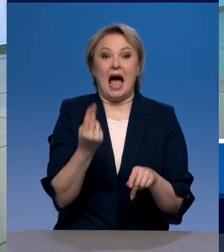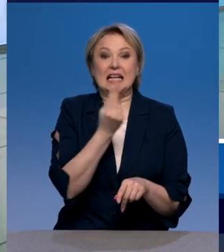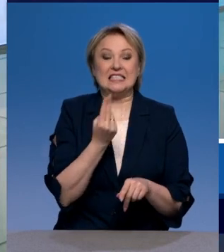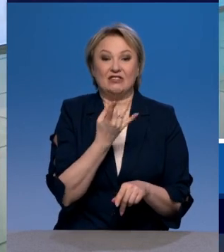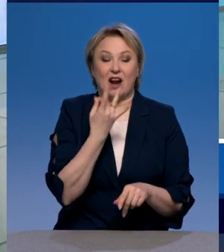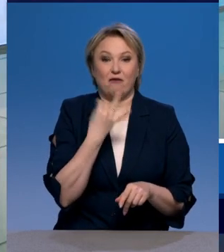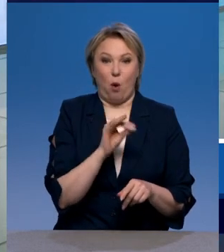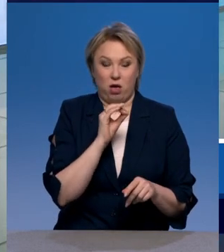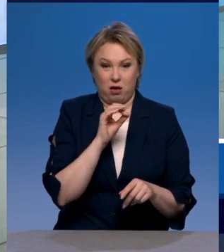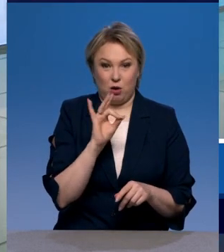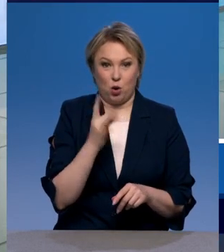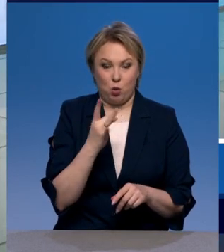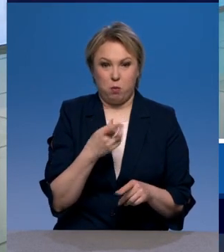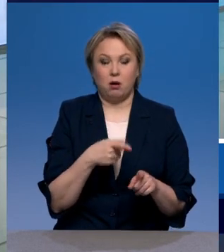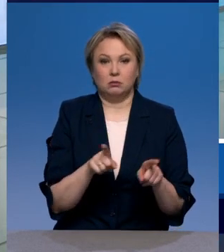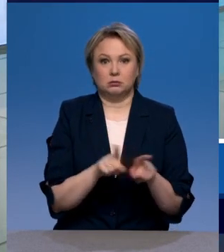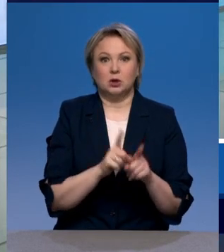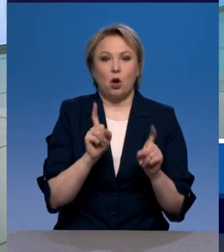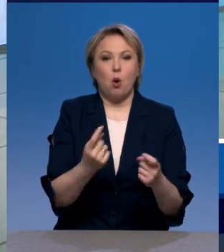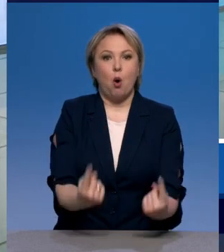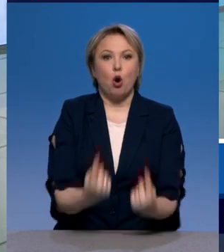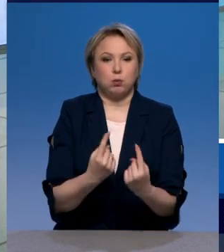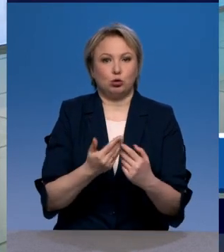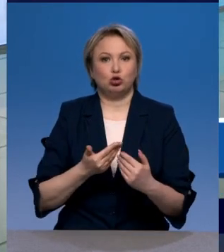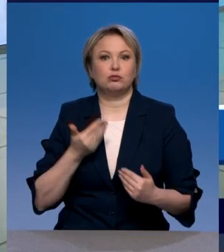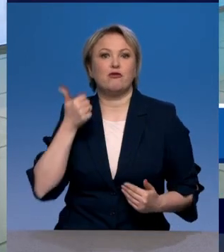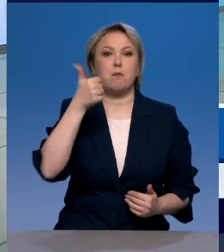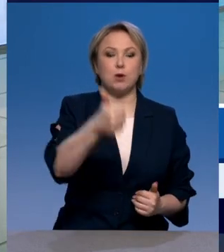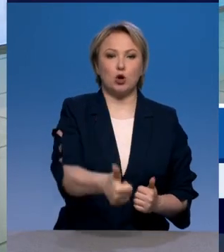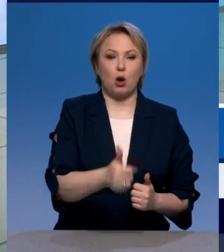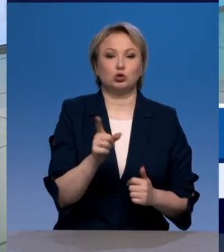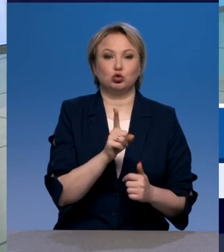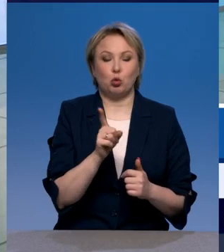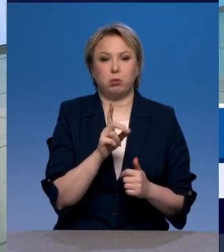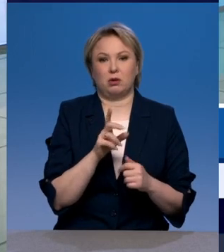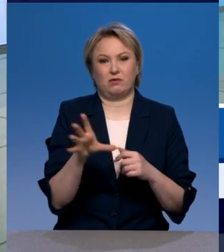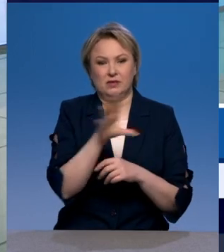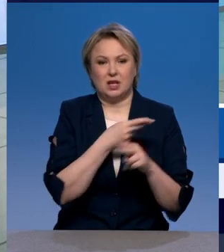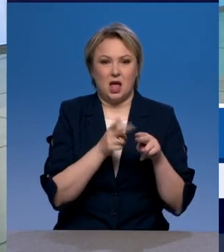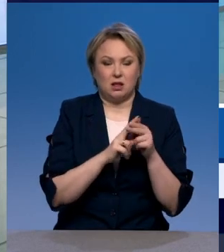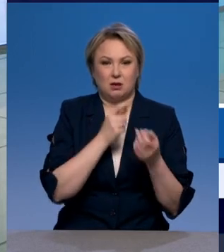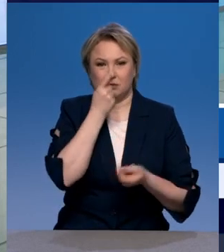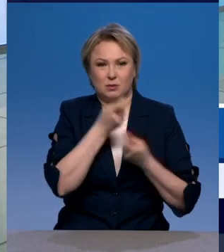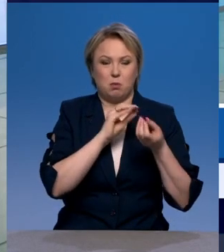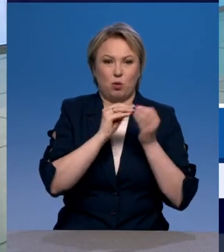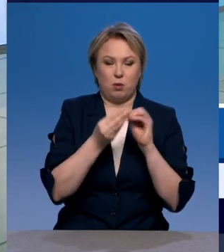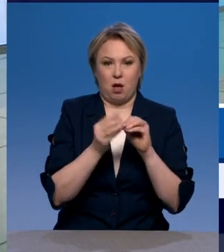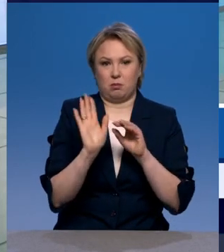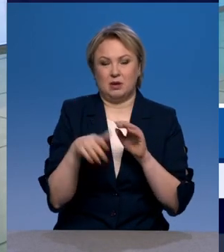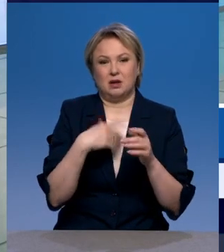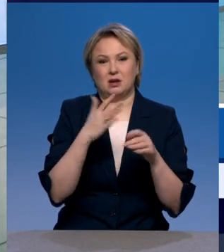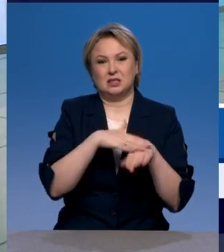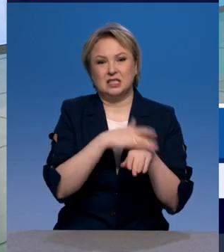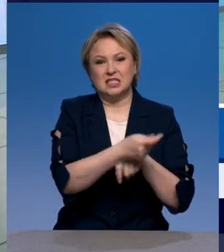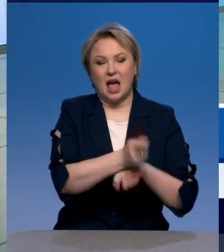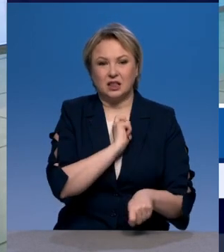делает целый гигантский шаг вперед с точки зрения преодоления всех этих проблем, санкций